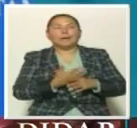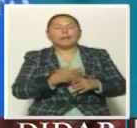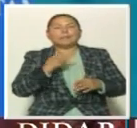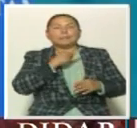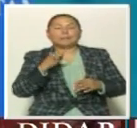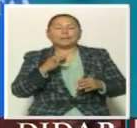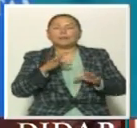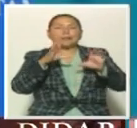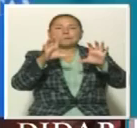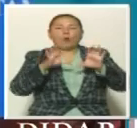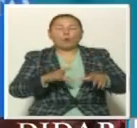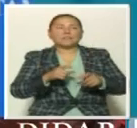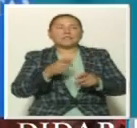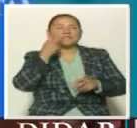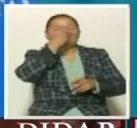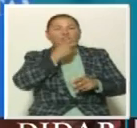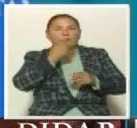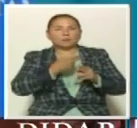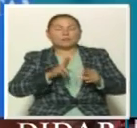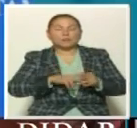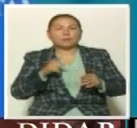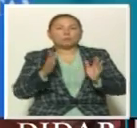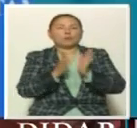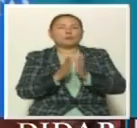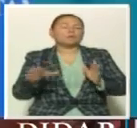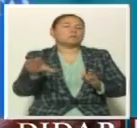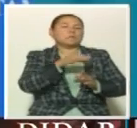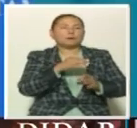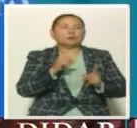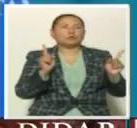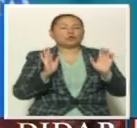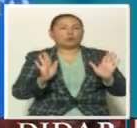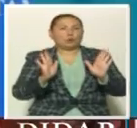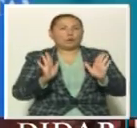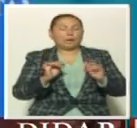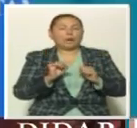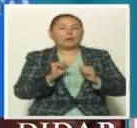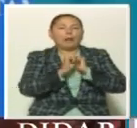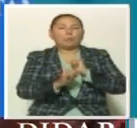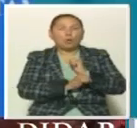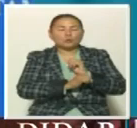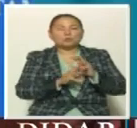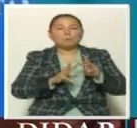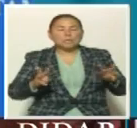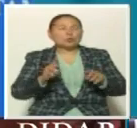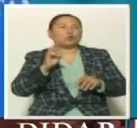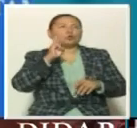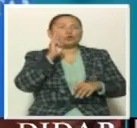вопросам несанкционированных свалок. В этой связи призываем не только сотрудников местного исполнительного органа, но